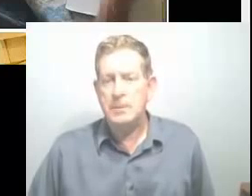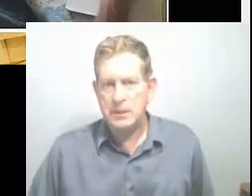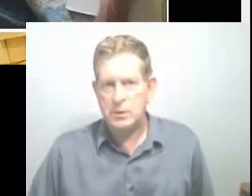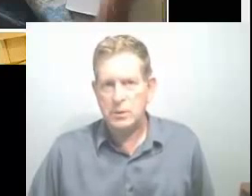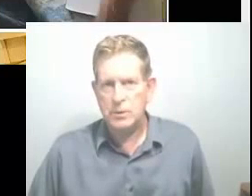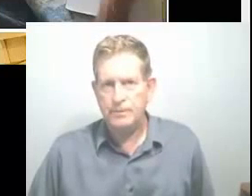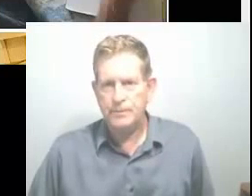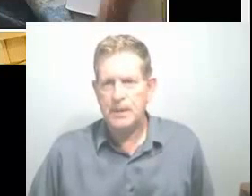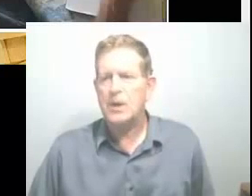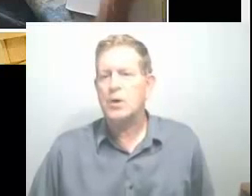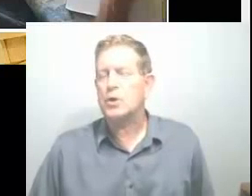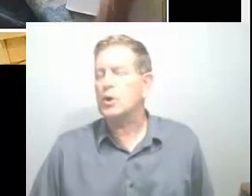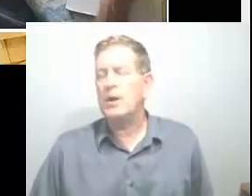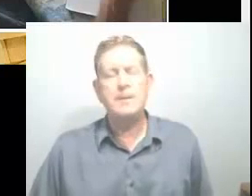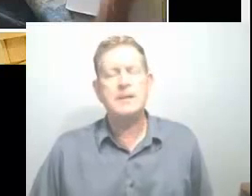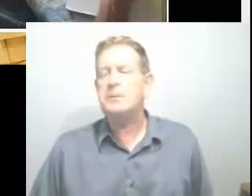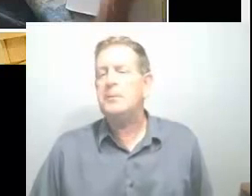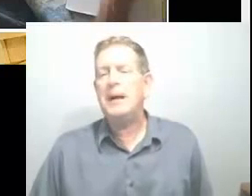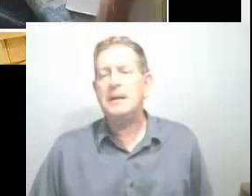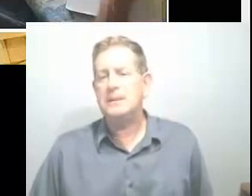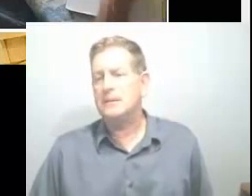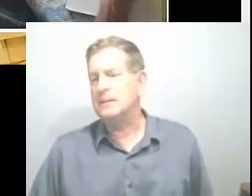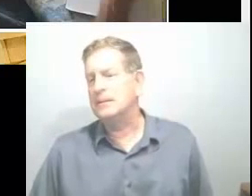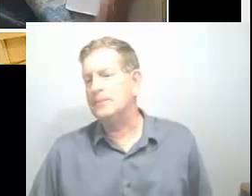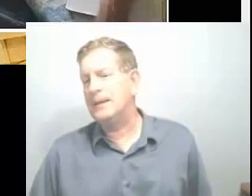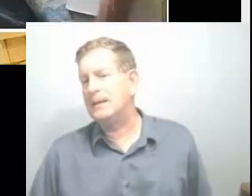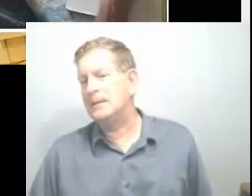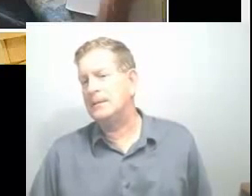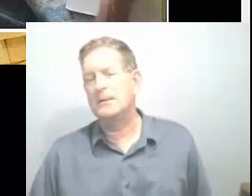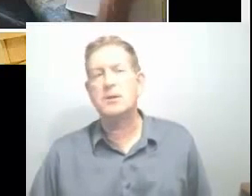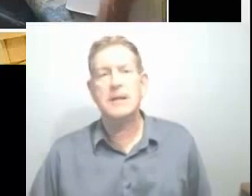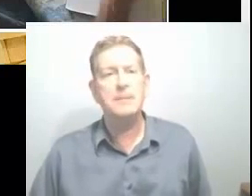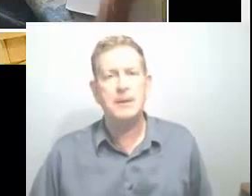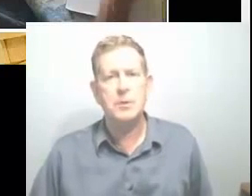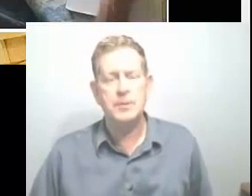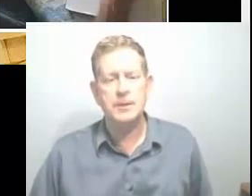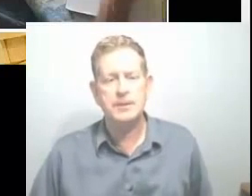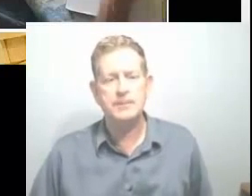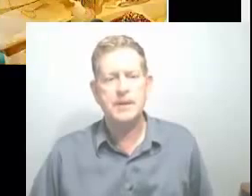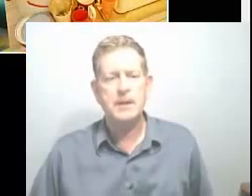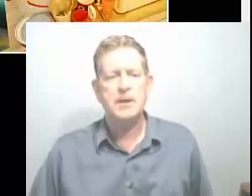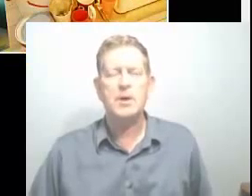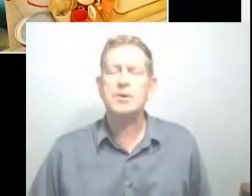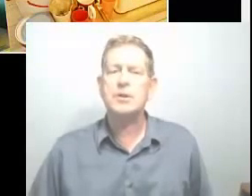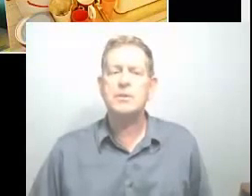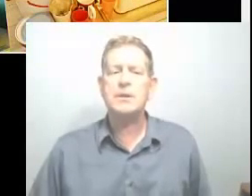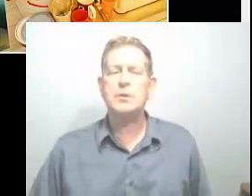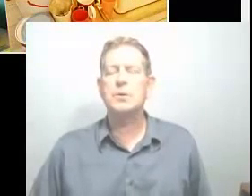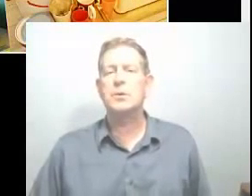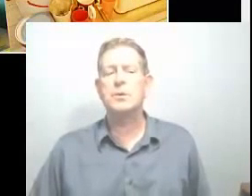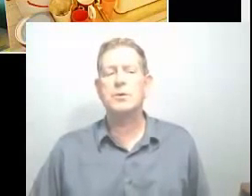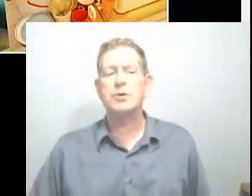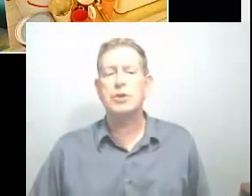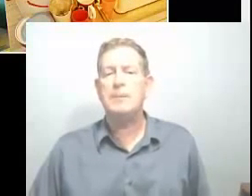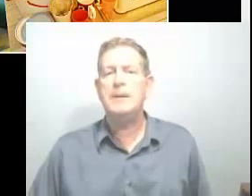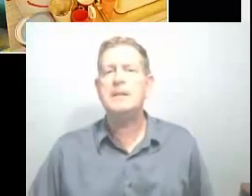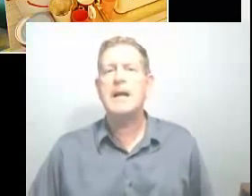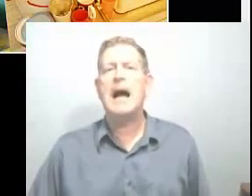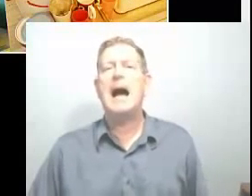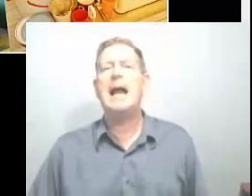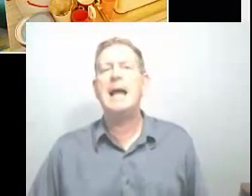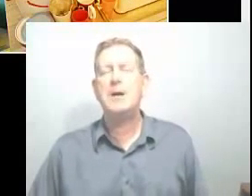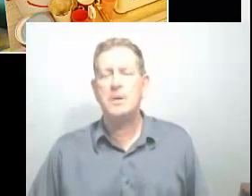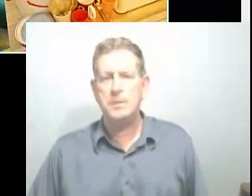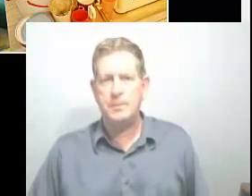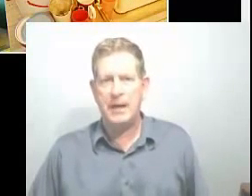dans une maison. Je n'habite pas dans un appartement. Ensuite,